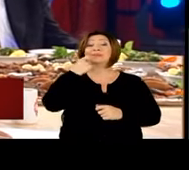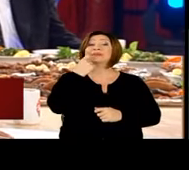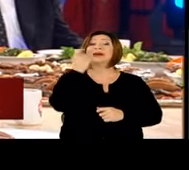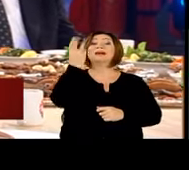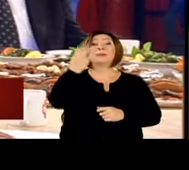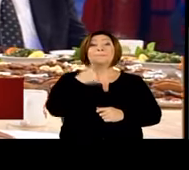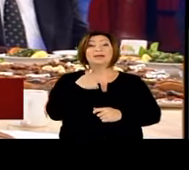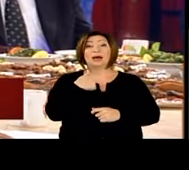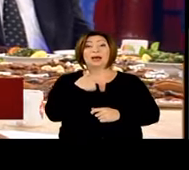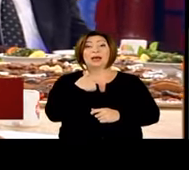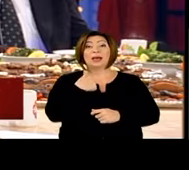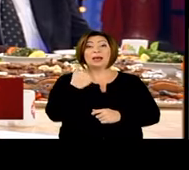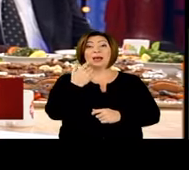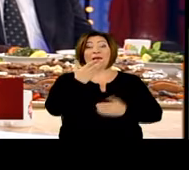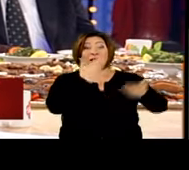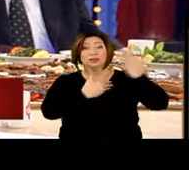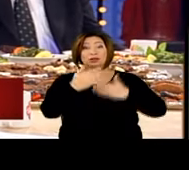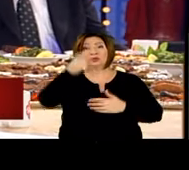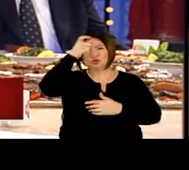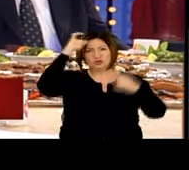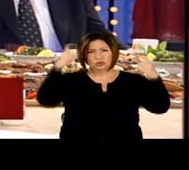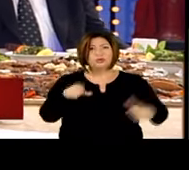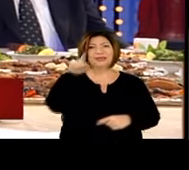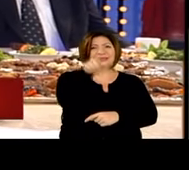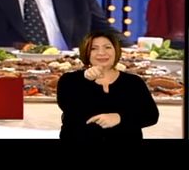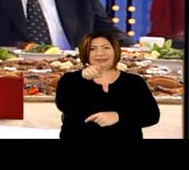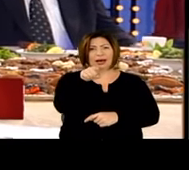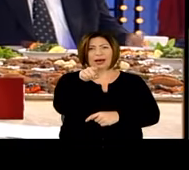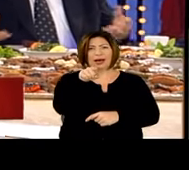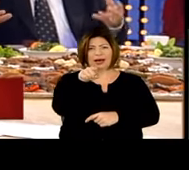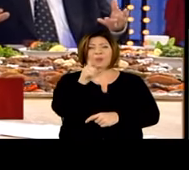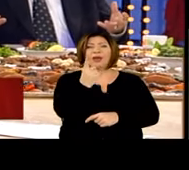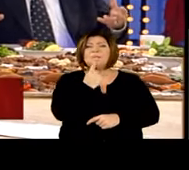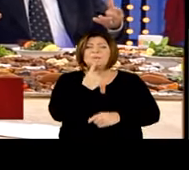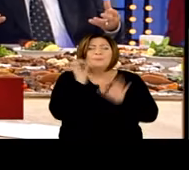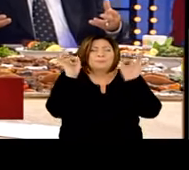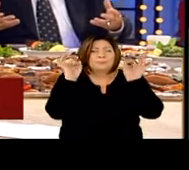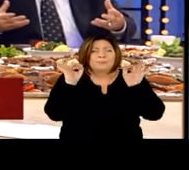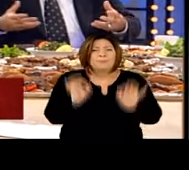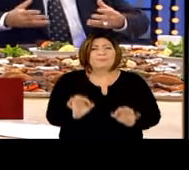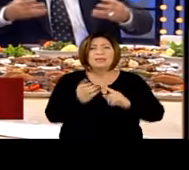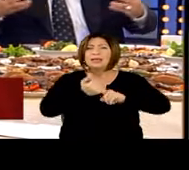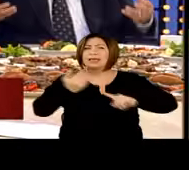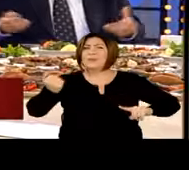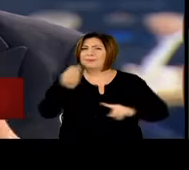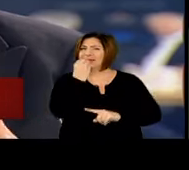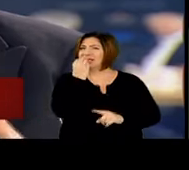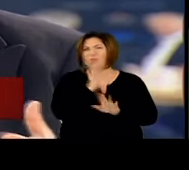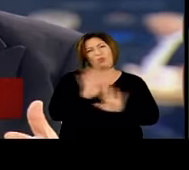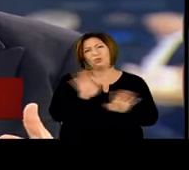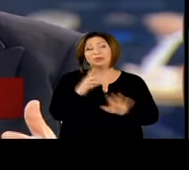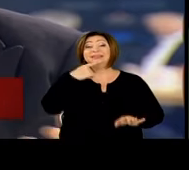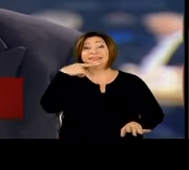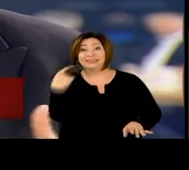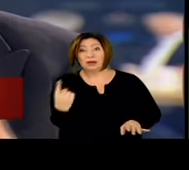bana şöyle derlerdi. Efendim Türkiye'nizde böyle ağız tadıyla güzel bir kebaplar yiyemiyoruz